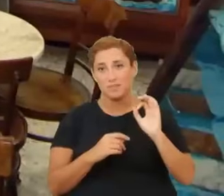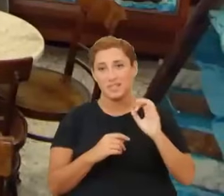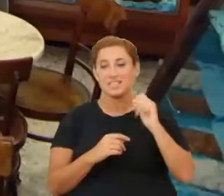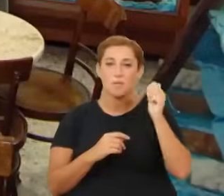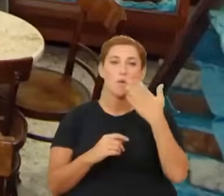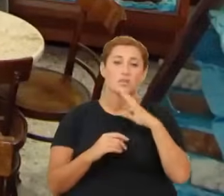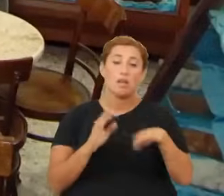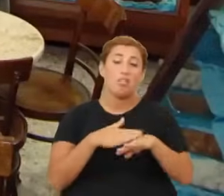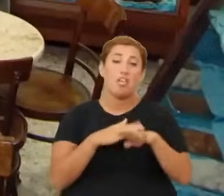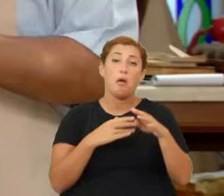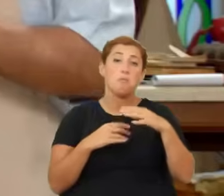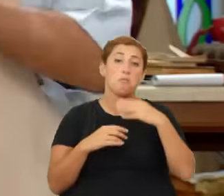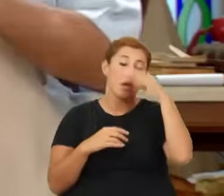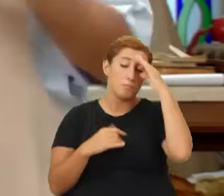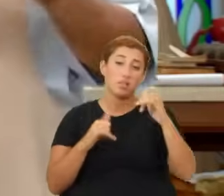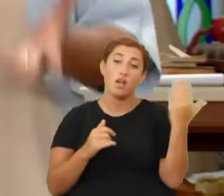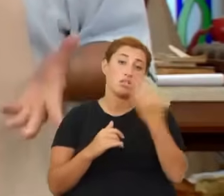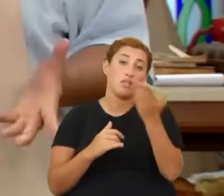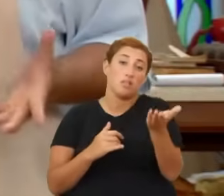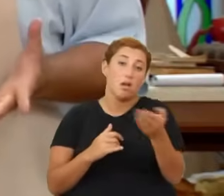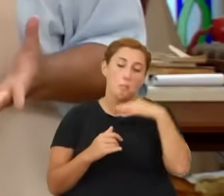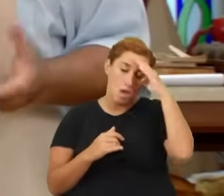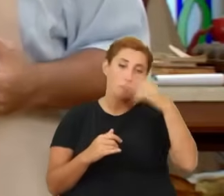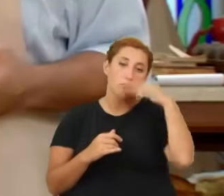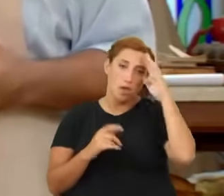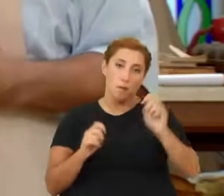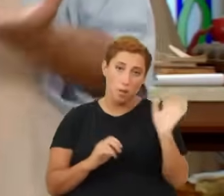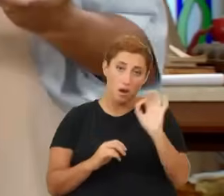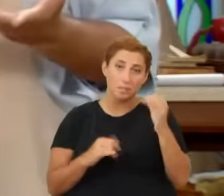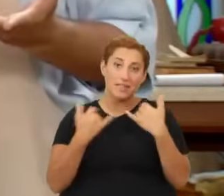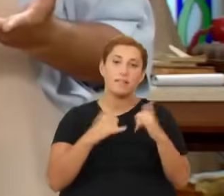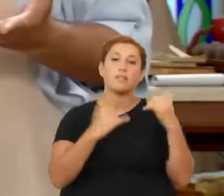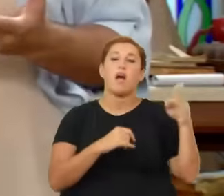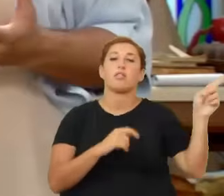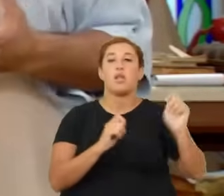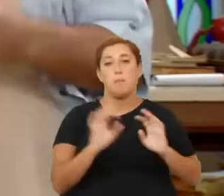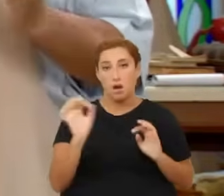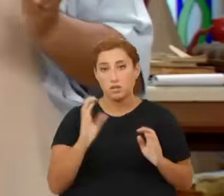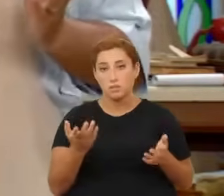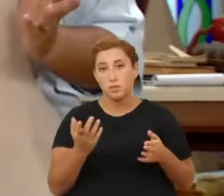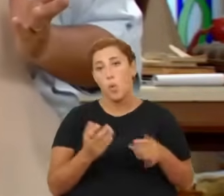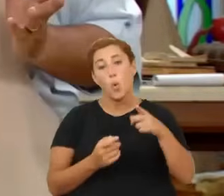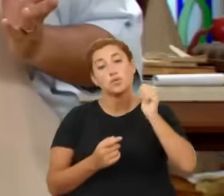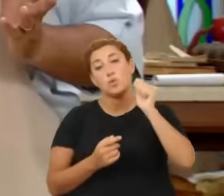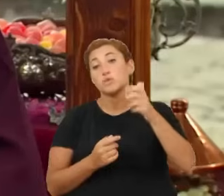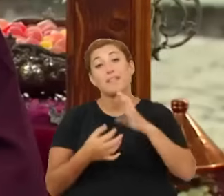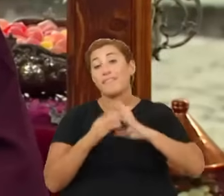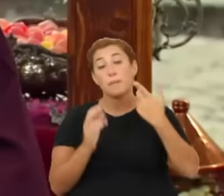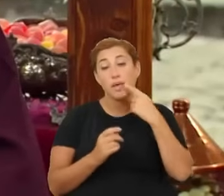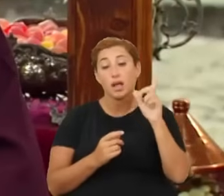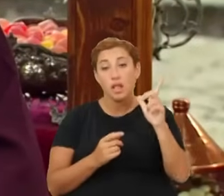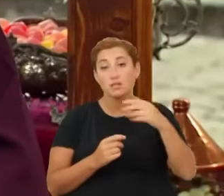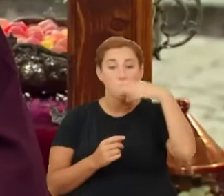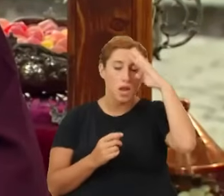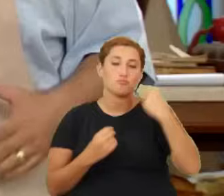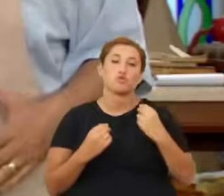yoksa tatilde niye şey yapacak değil mi? Varyamda varyam yapmak lazım değil mi? Tatilde tatil yapmak lazım değil mi? O zaman ne demek lazım?